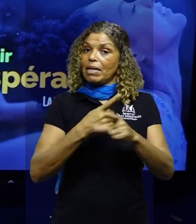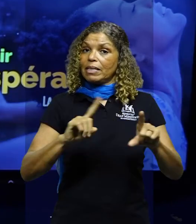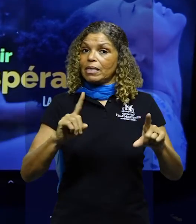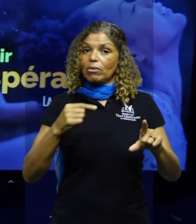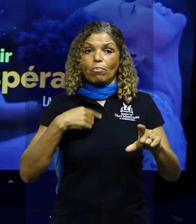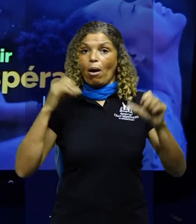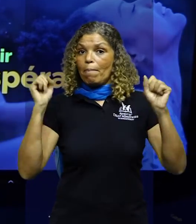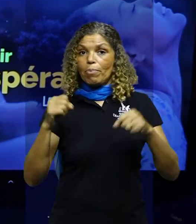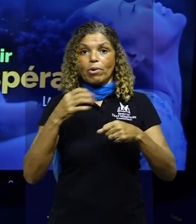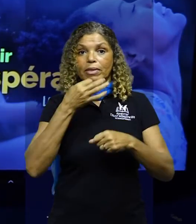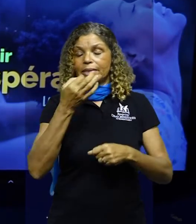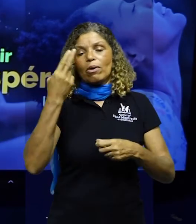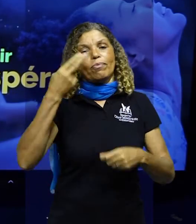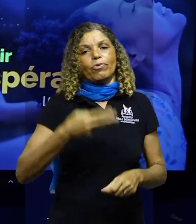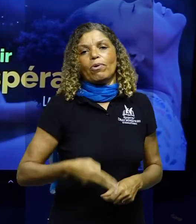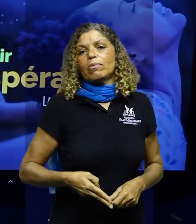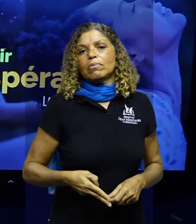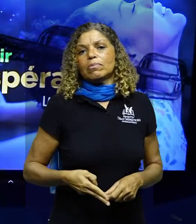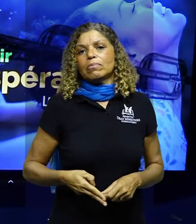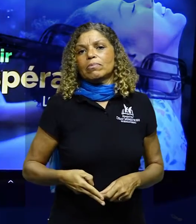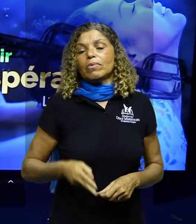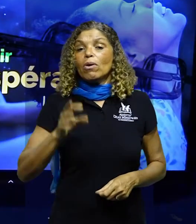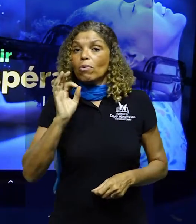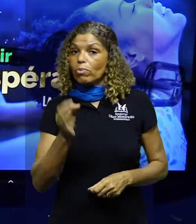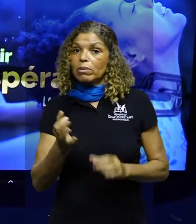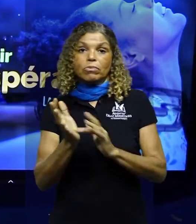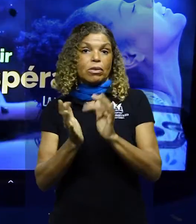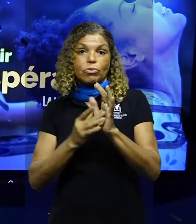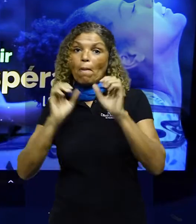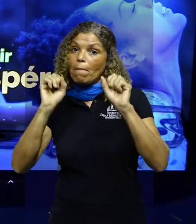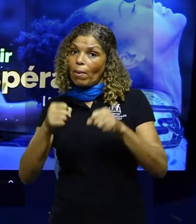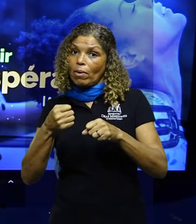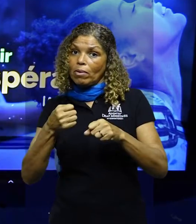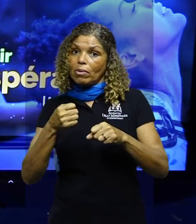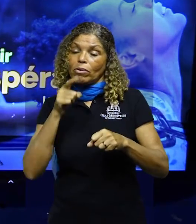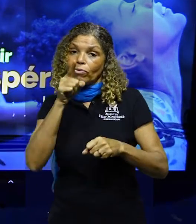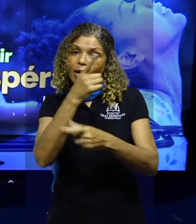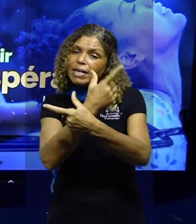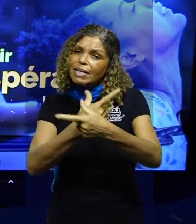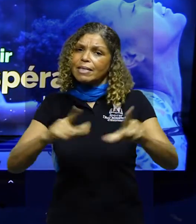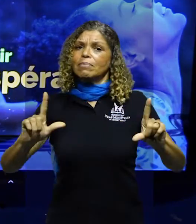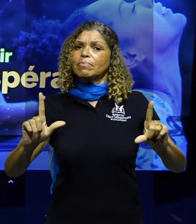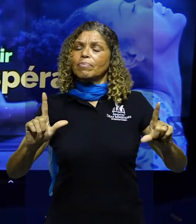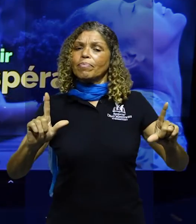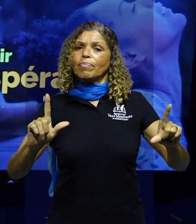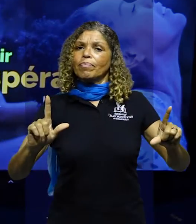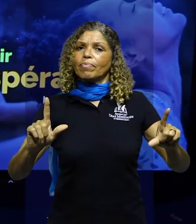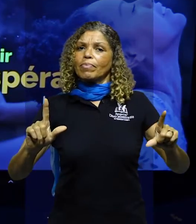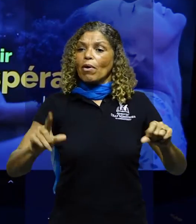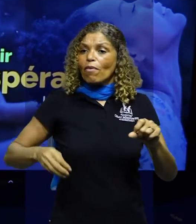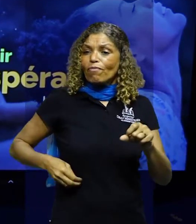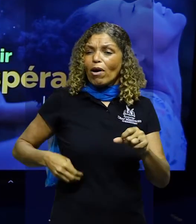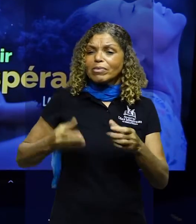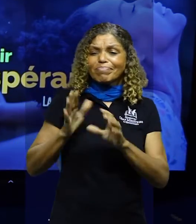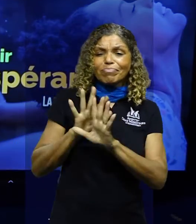Oui, Jésus veut et peut nous libérer de l'esclavage du péché. Il veut faire des humains que